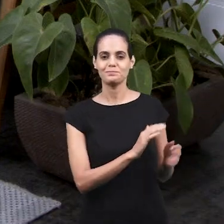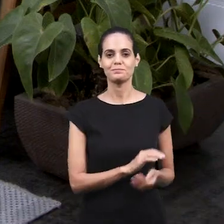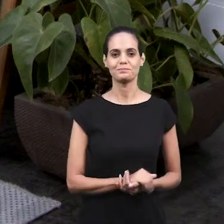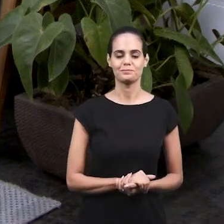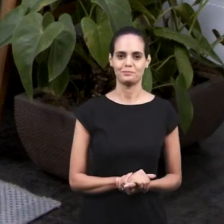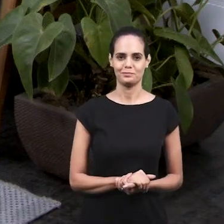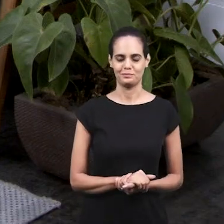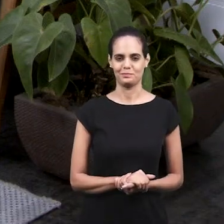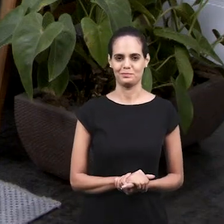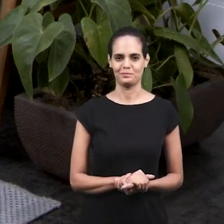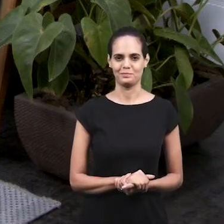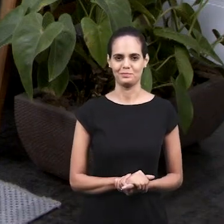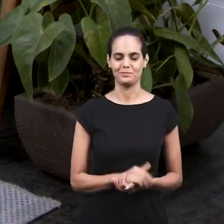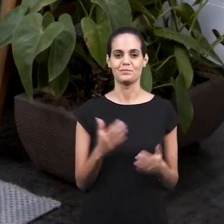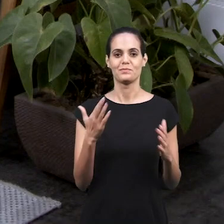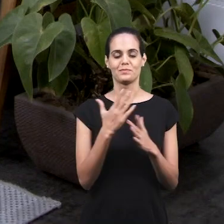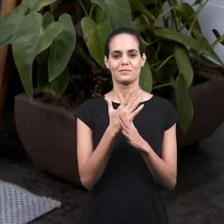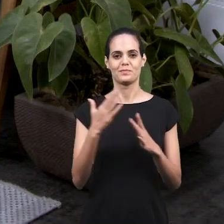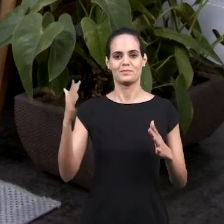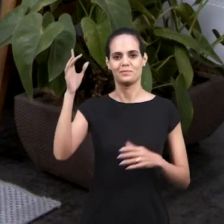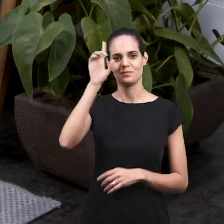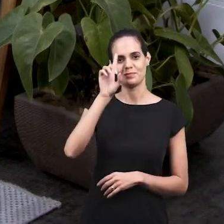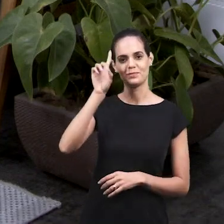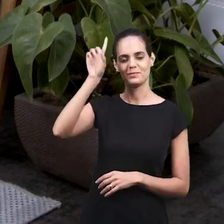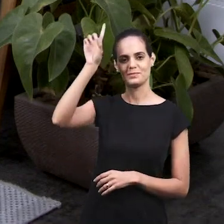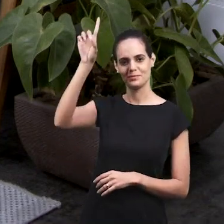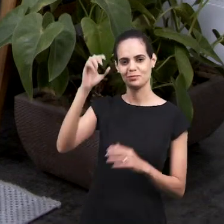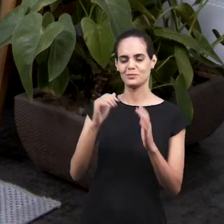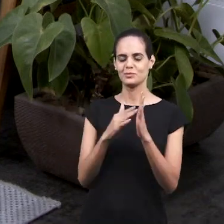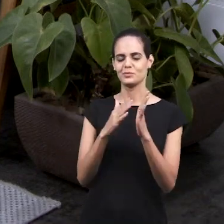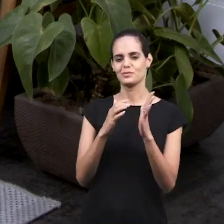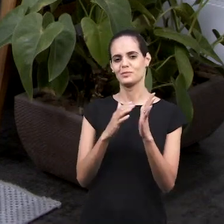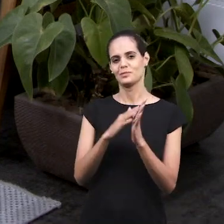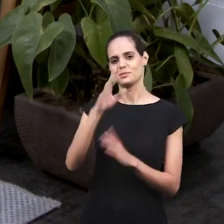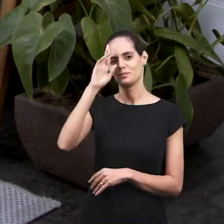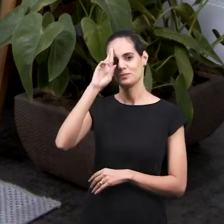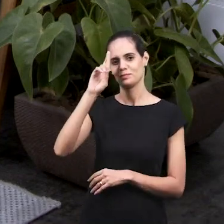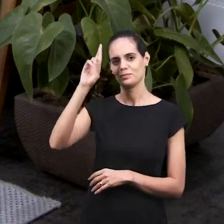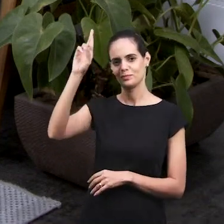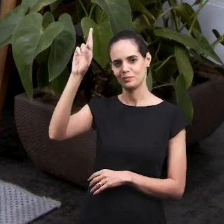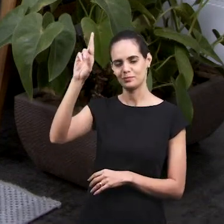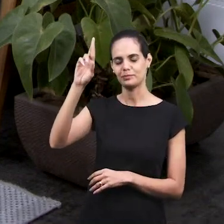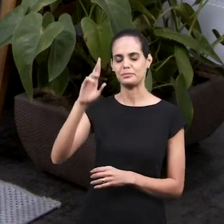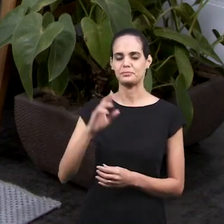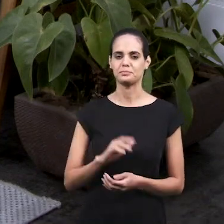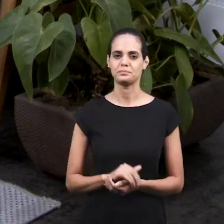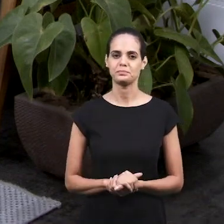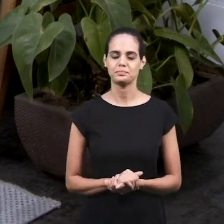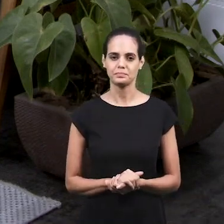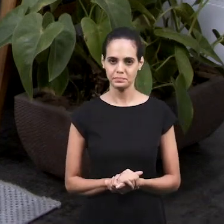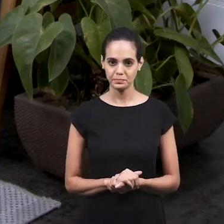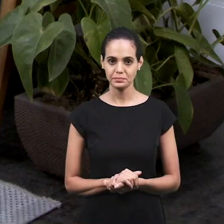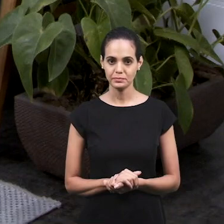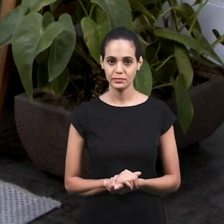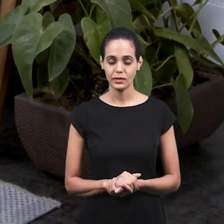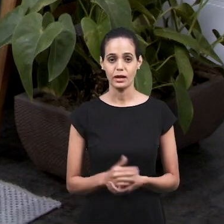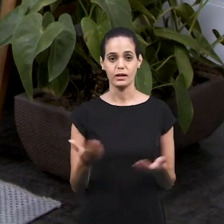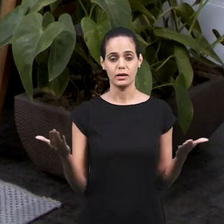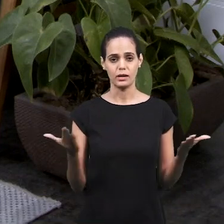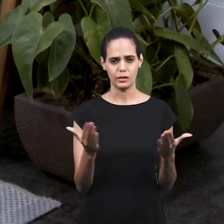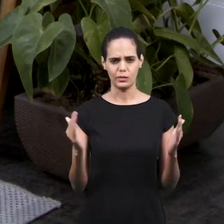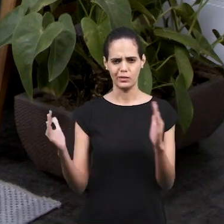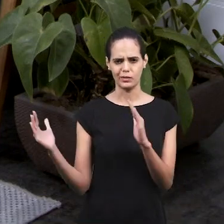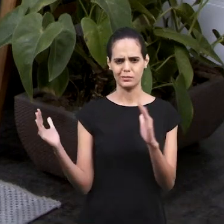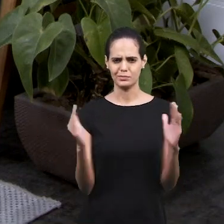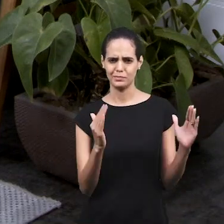Gloire à Dieu, loué soit le nom du Seigneur. Nous sommes en train de vivre dans l'histoire de l'humanité une période dans laquelle nous sommes amenés à